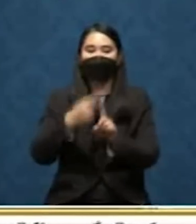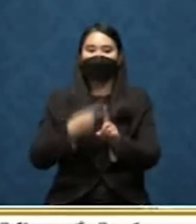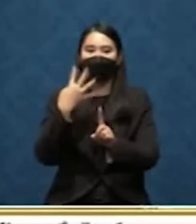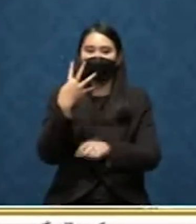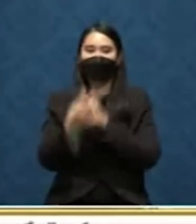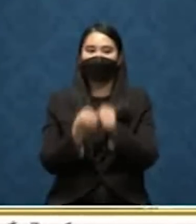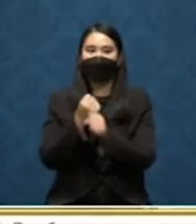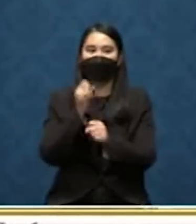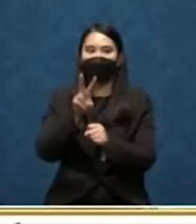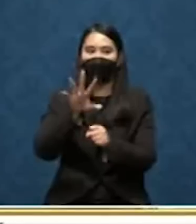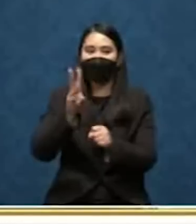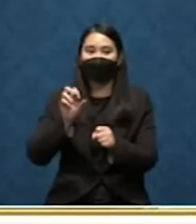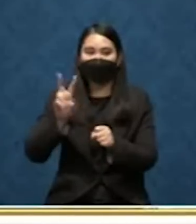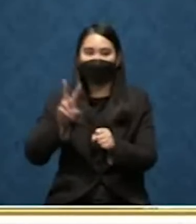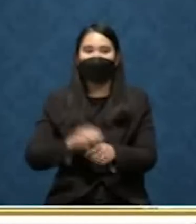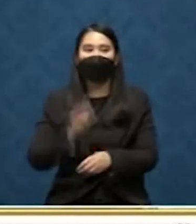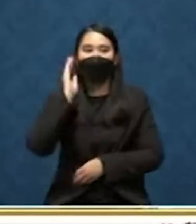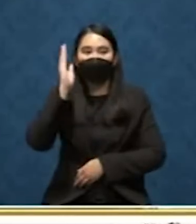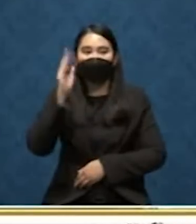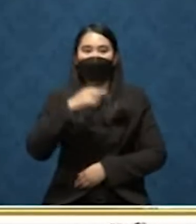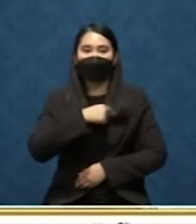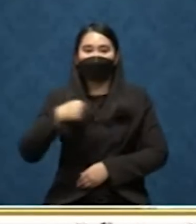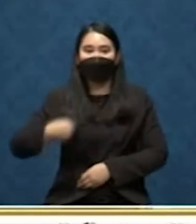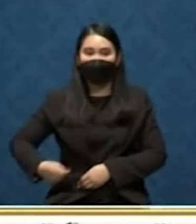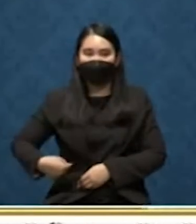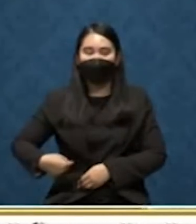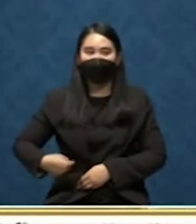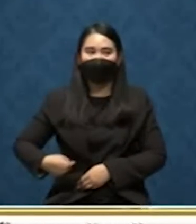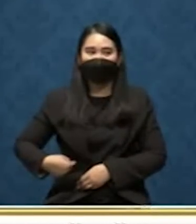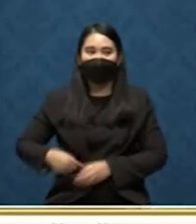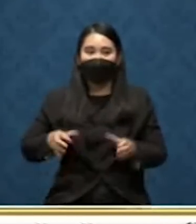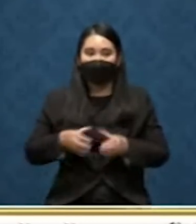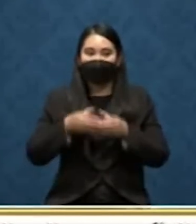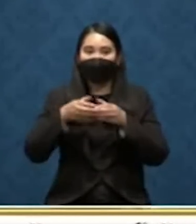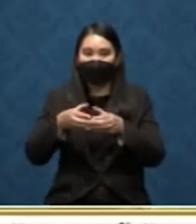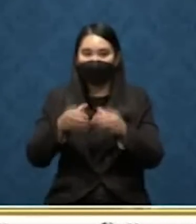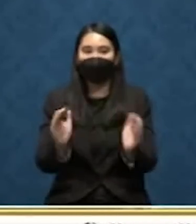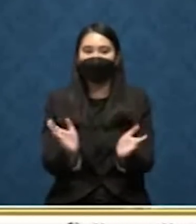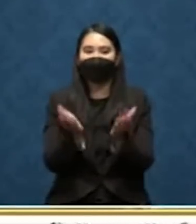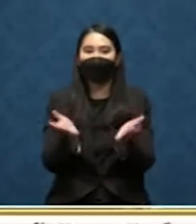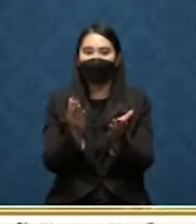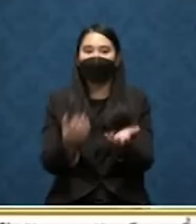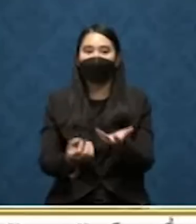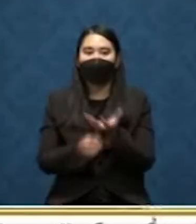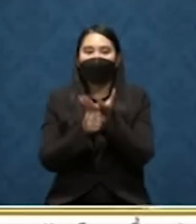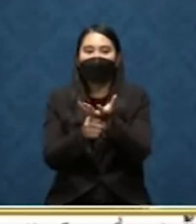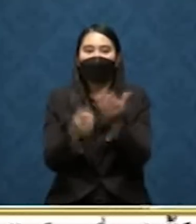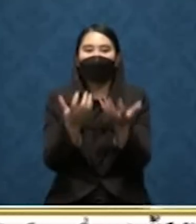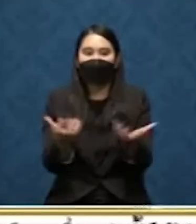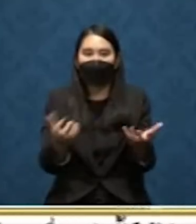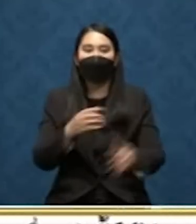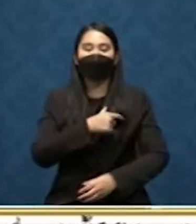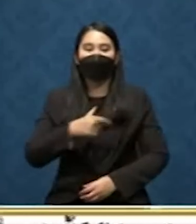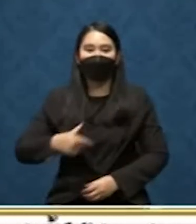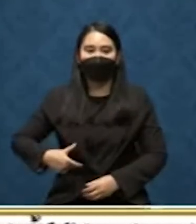เมษา 6-2อยู่สินฉีตอนนั้นไปในฐานะหนึ่ในผู้สนับสนุนถวายของที่ละลึกแดร์พระบาท